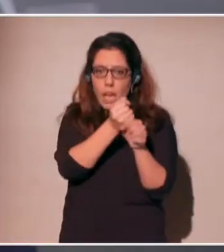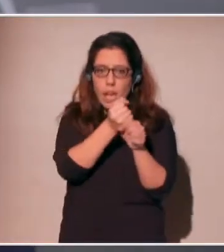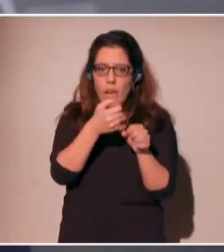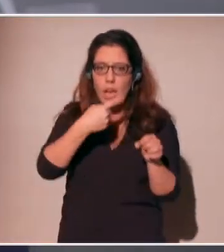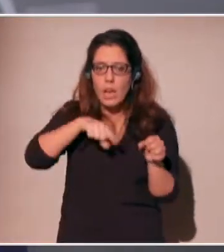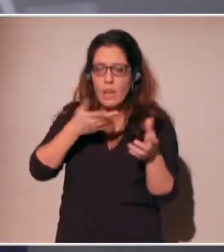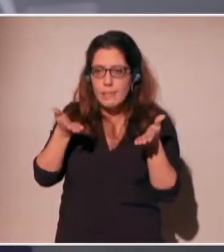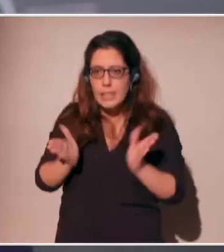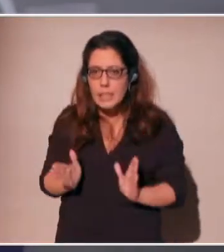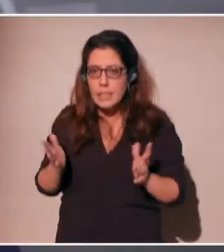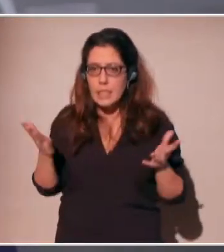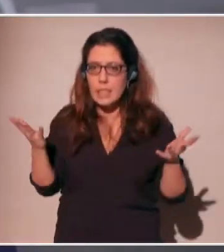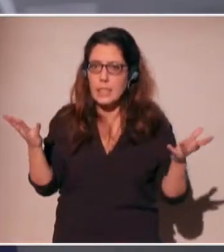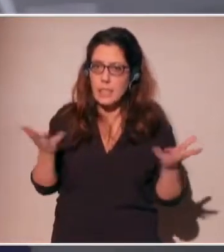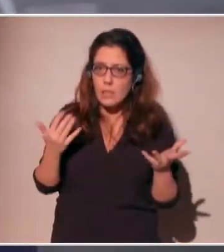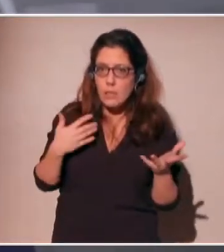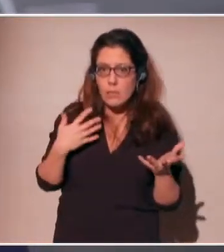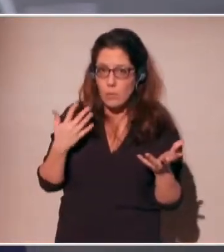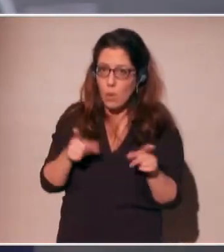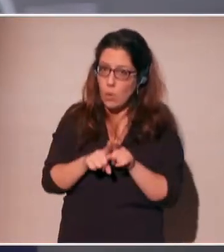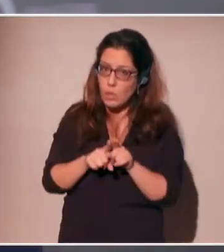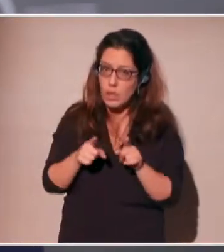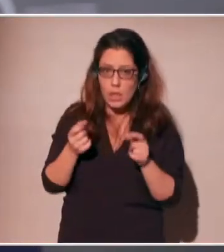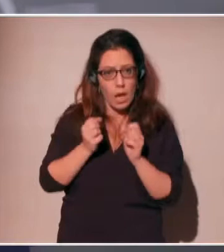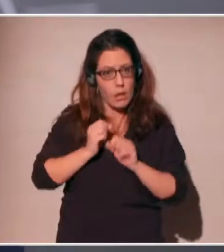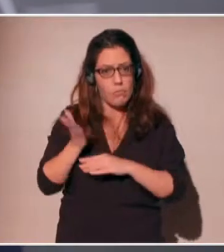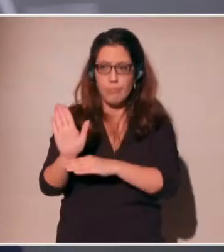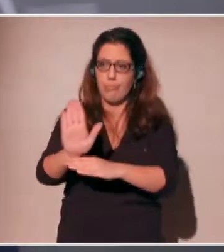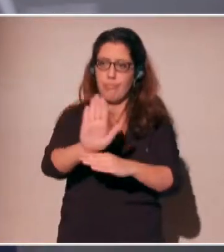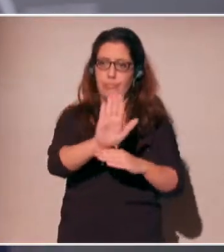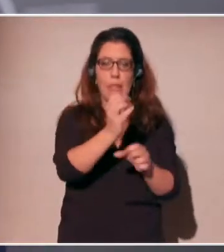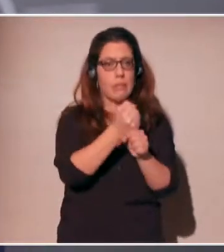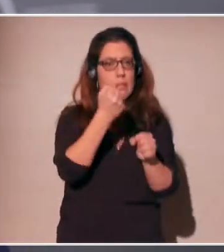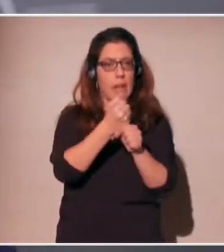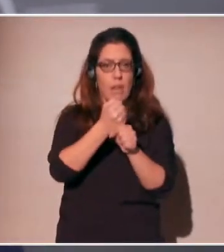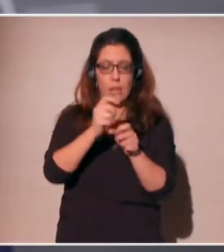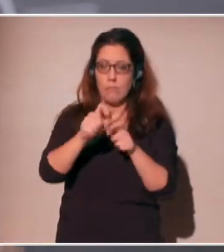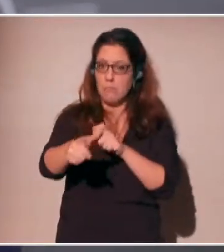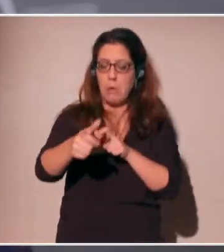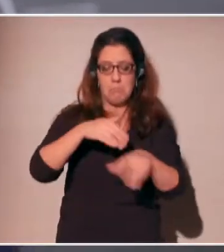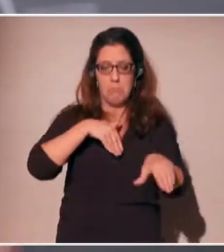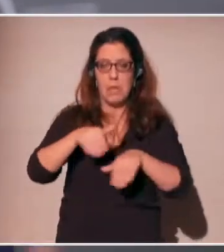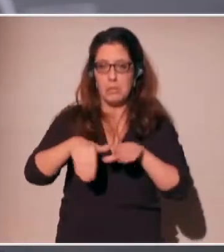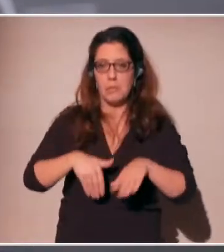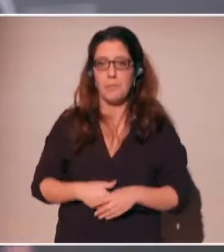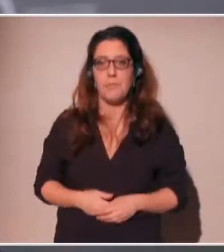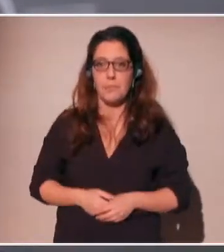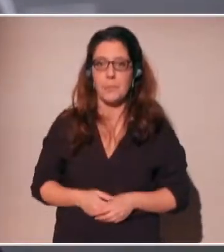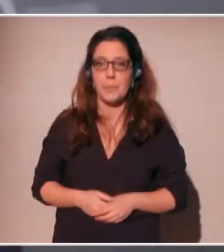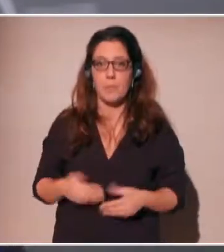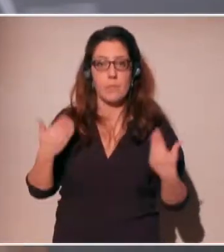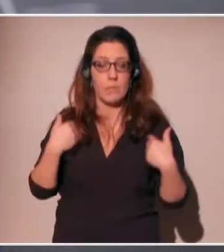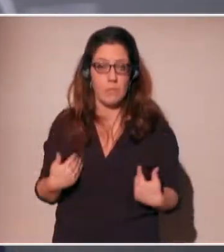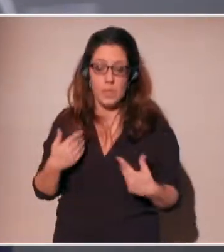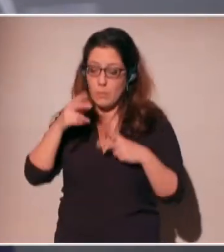vraiment faire la publicité de notre travail et on arrive à une très grande productivité. Deuxièmement, pour ce qui est de la recherche que je fais, je